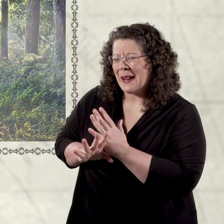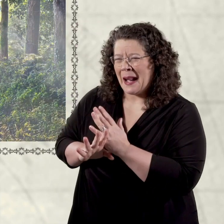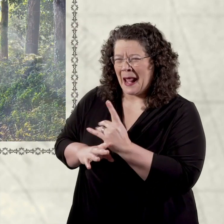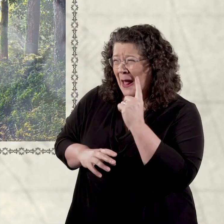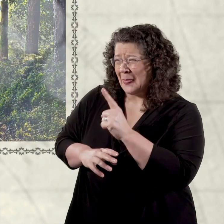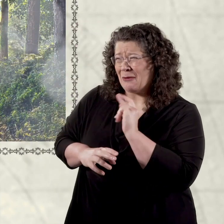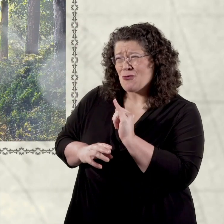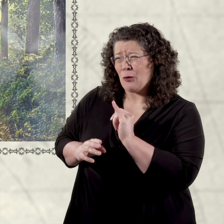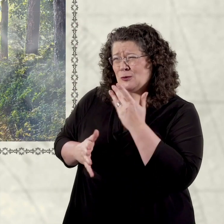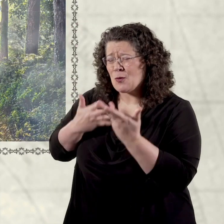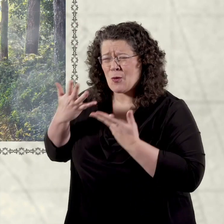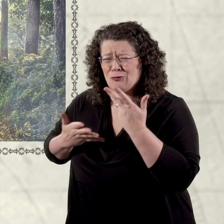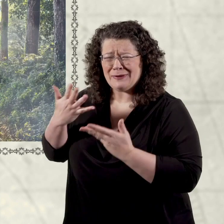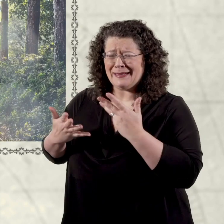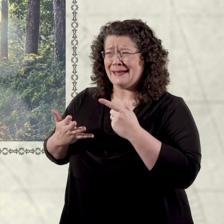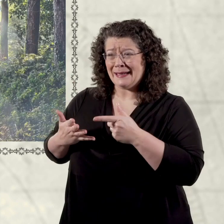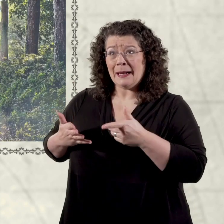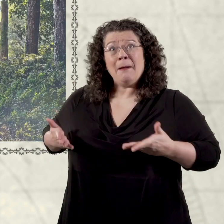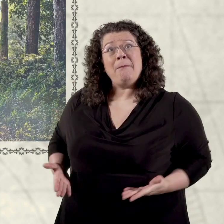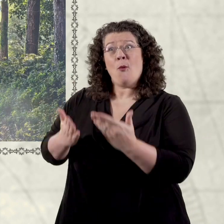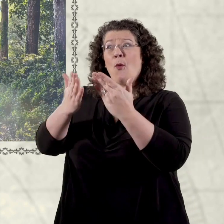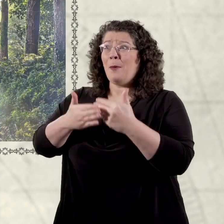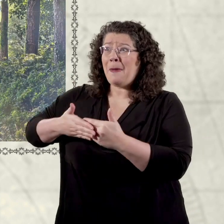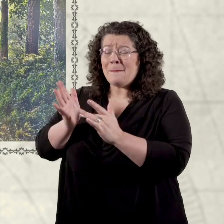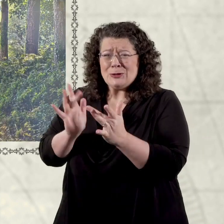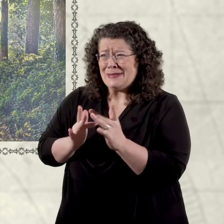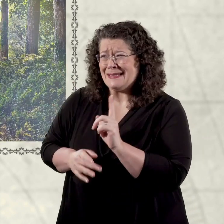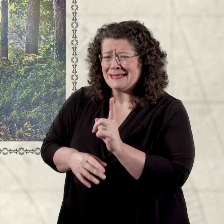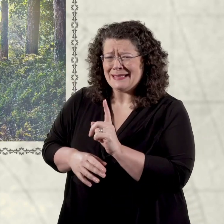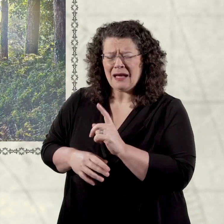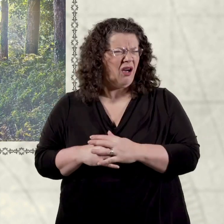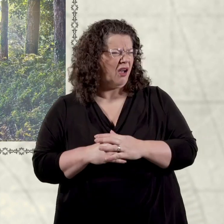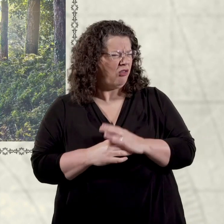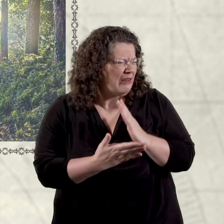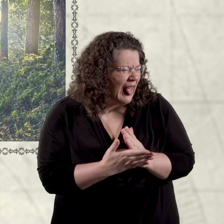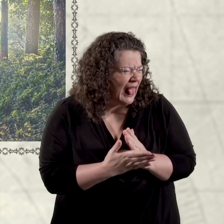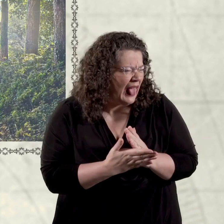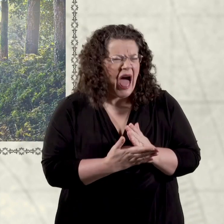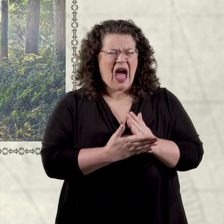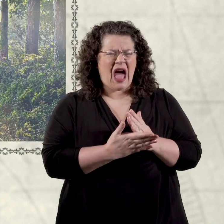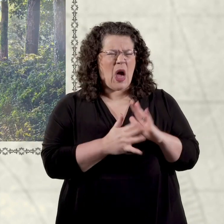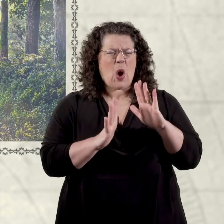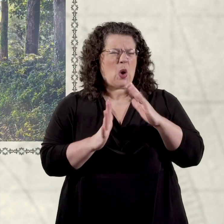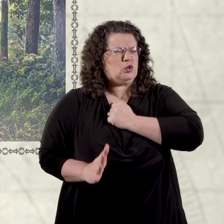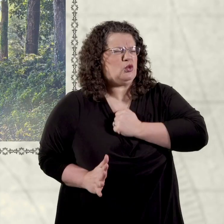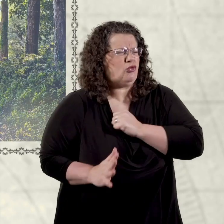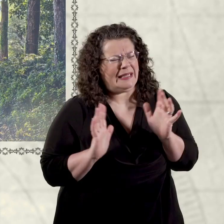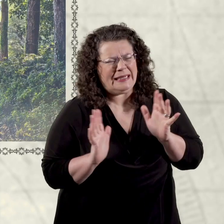mawr. Angel, stori anghywir. Stori'r geni di'r lein yna. O, ie? O,